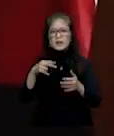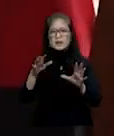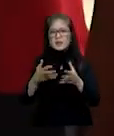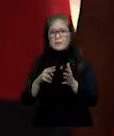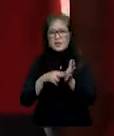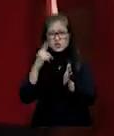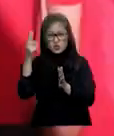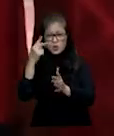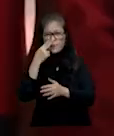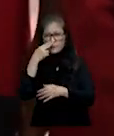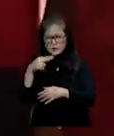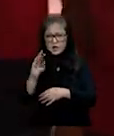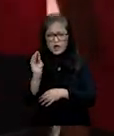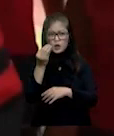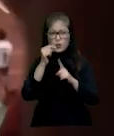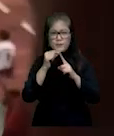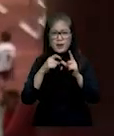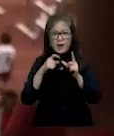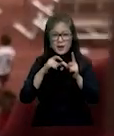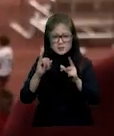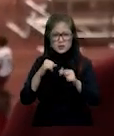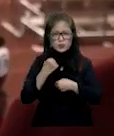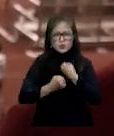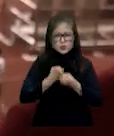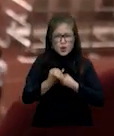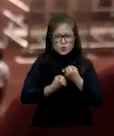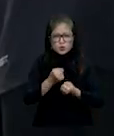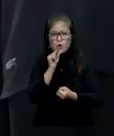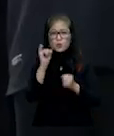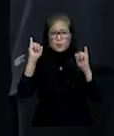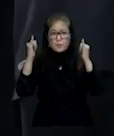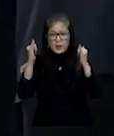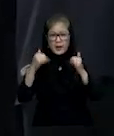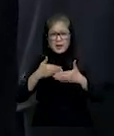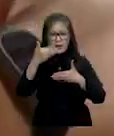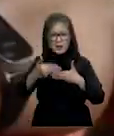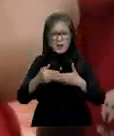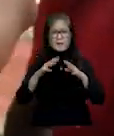PSSI Erick Thohir akan memperjuangkan usaha para pemain untuk bisa berlaga di Piala Dunia